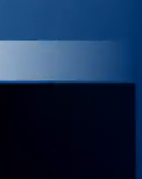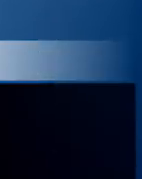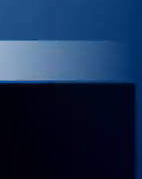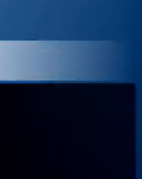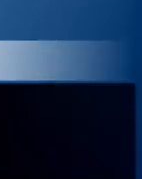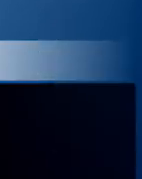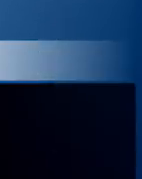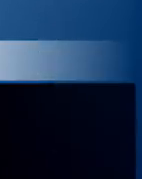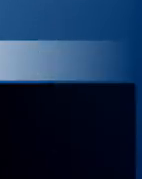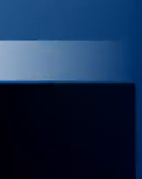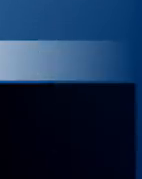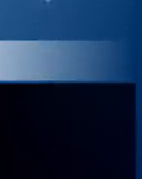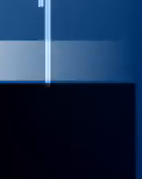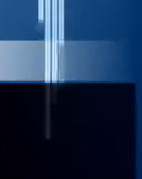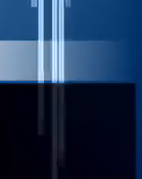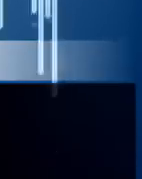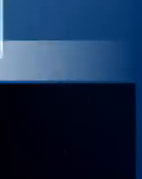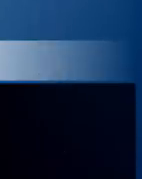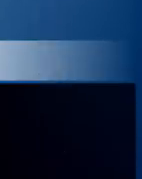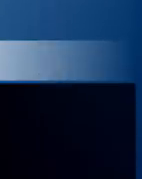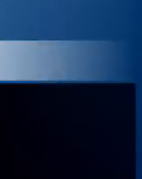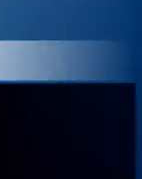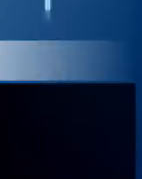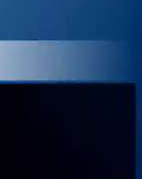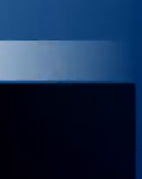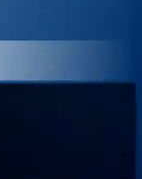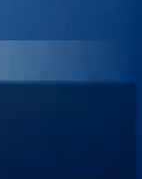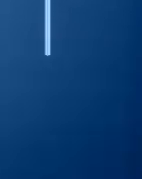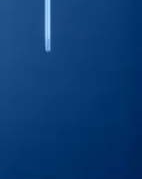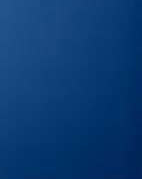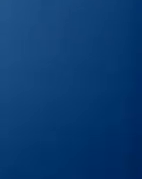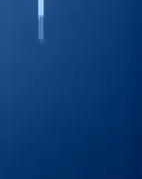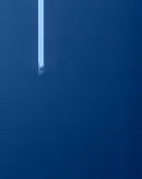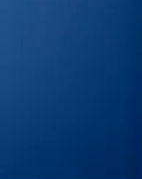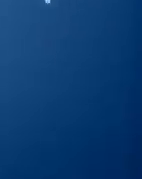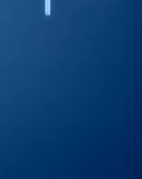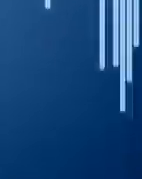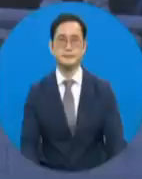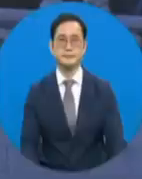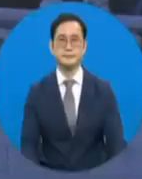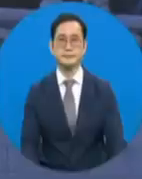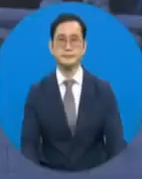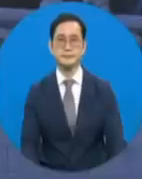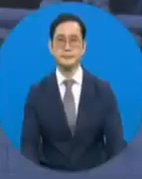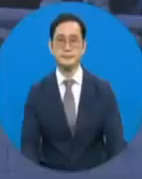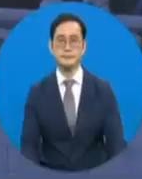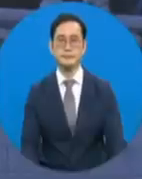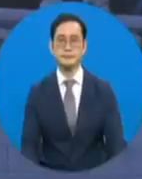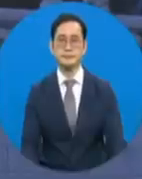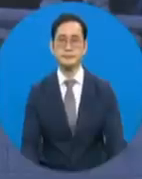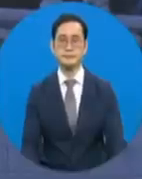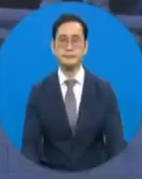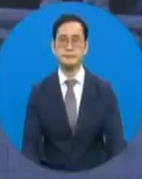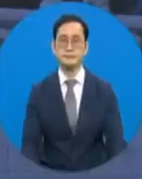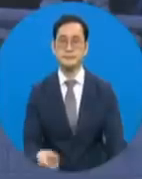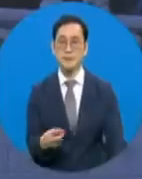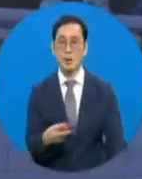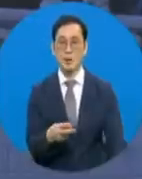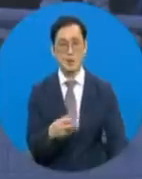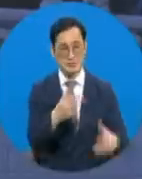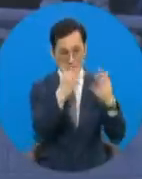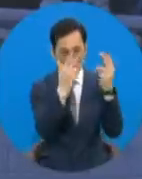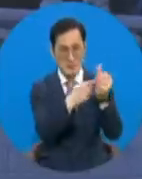대해서는 대표가 적절한 수준에 또 유감 표시하는 것도 필요하다고 보고 있습니다. 네. 그런가 하면 친명계는 이 대표의